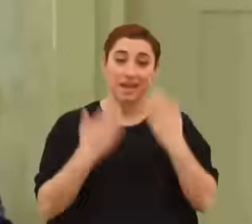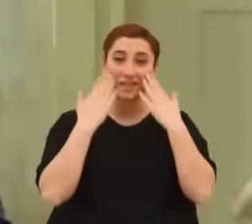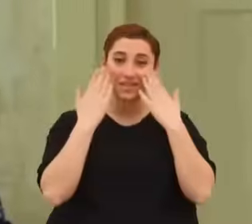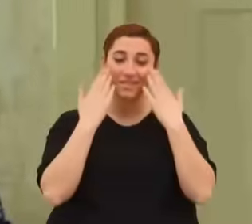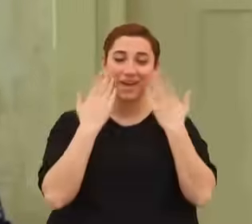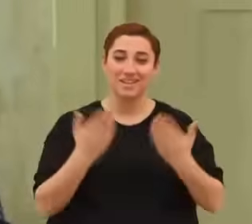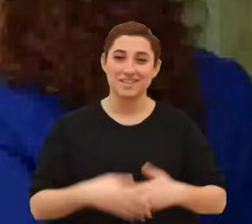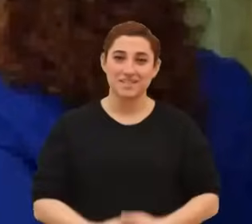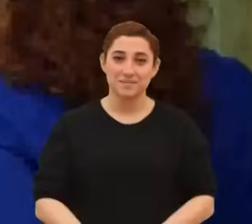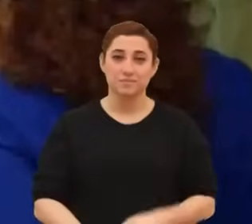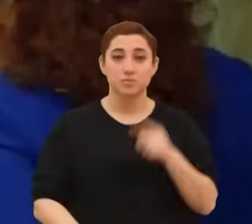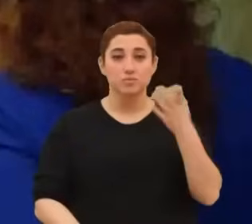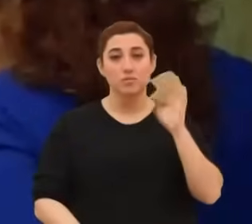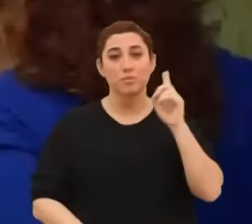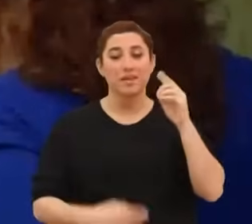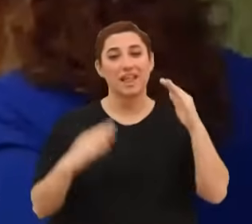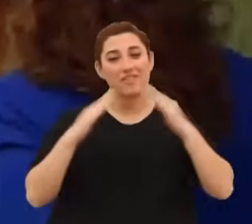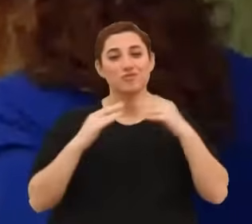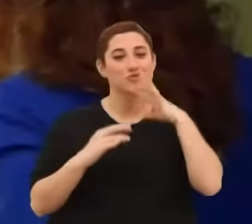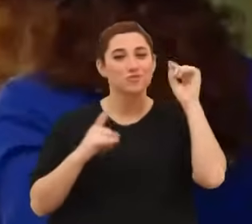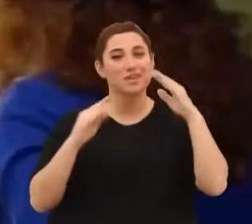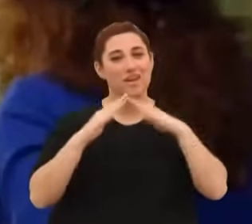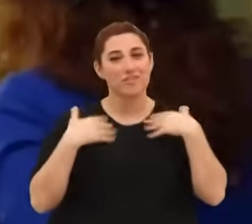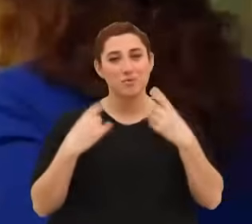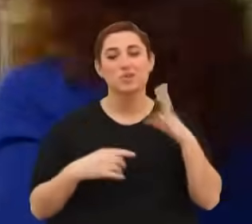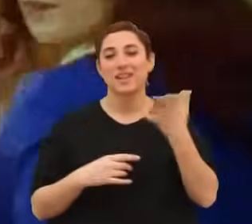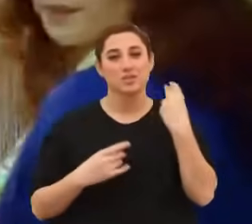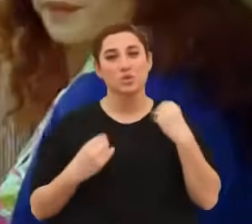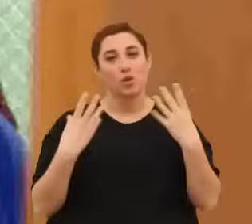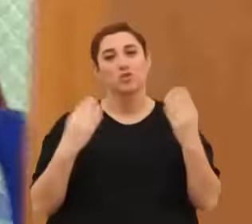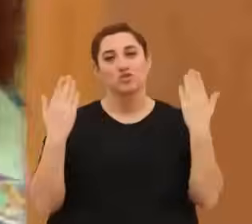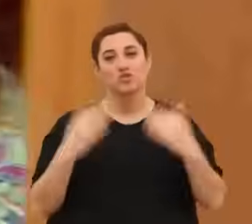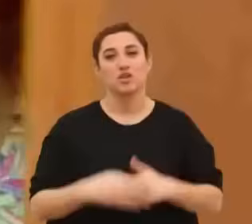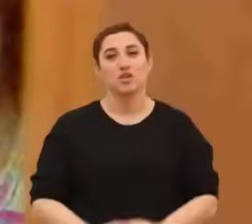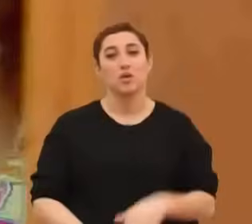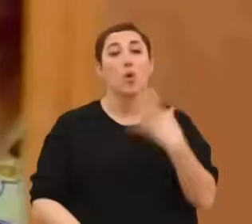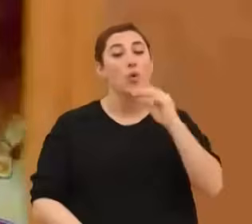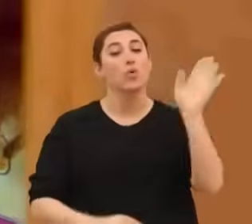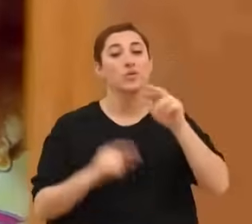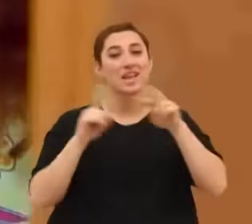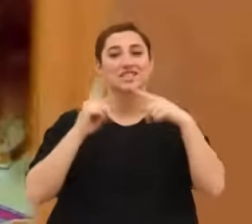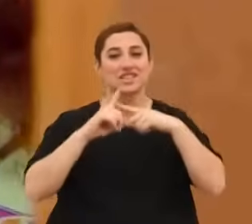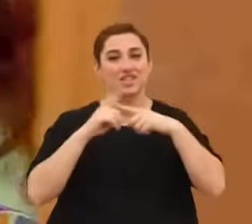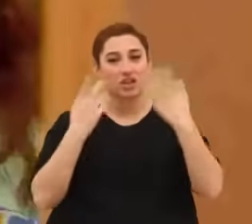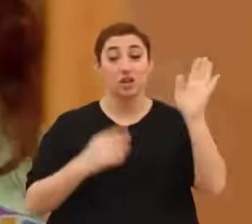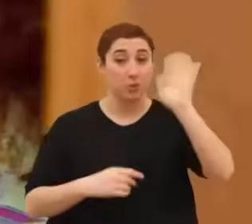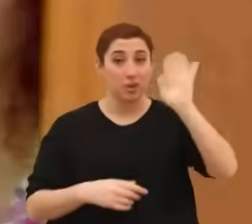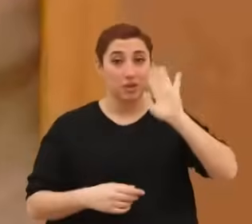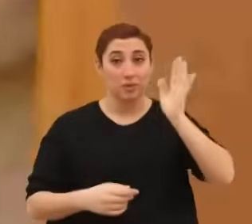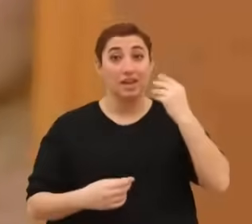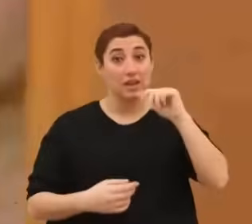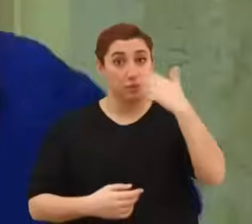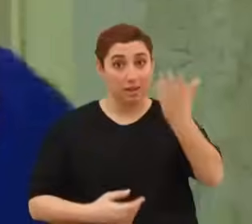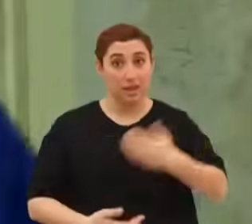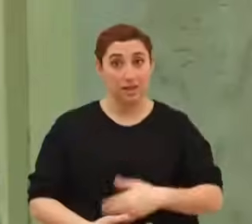Hayırlısı, ha. Hayırlısı. Ondan sonra bir yuvam, mutlu bir yuvam olursa ne kadar güzel olur inşallah. Yani... Oldu Niyazi, teşekkürler, hoşça kal, evet.